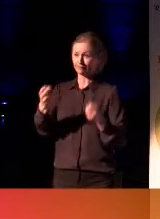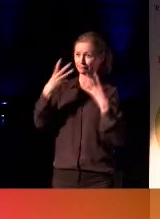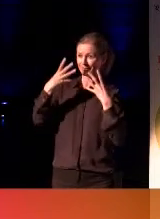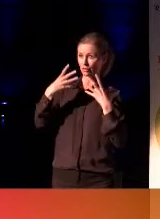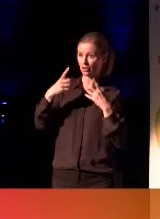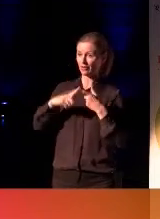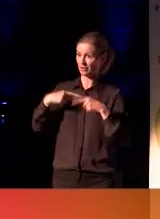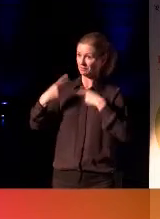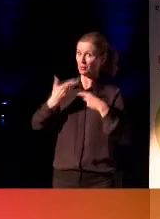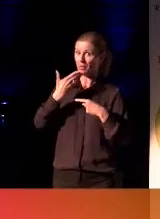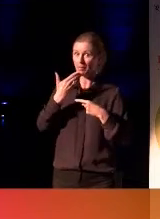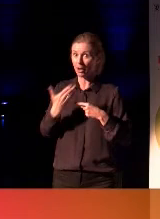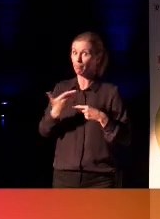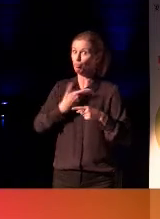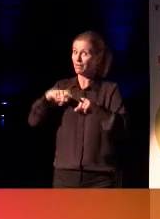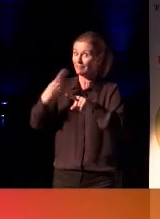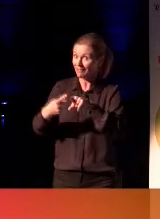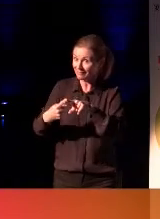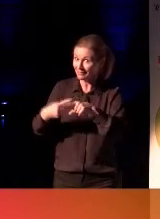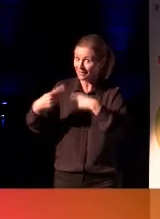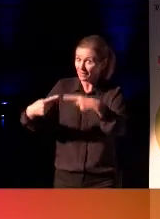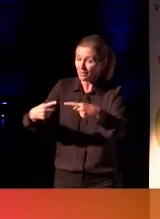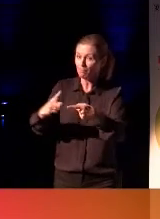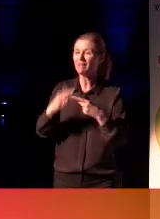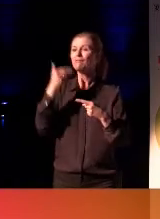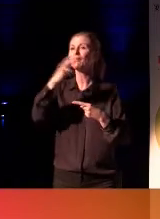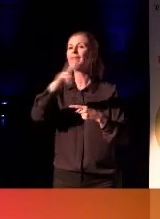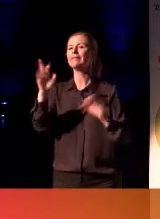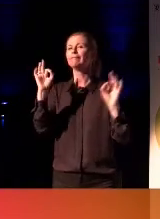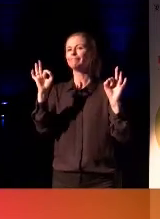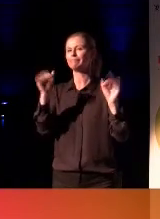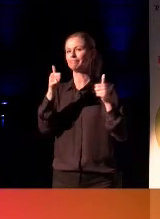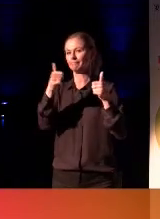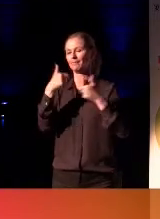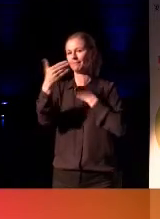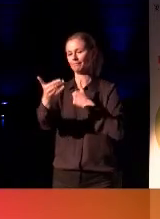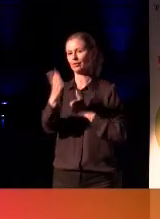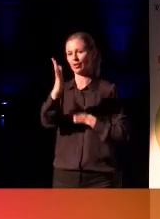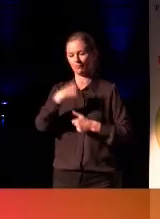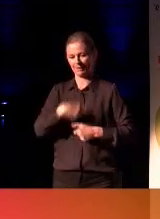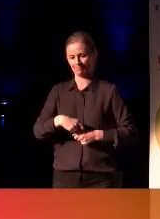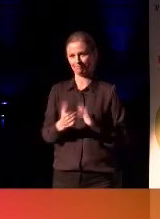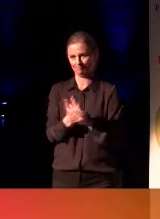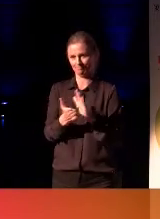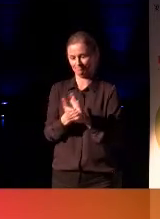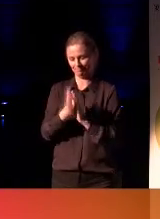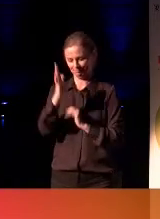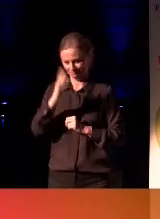det går bra på dette området. Det mer igjen, men fremtiden ser lys ut på dette. Takk for meg.